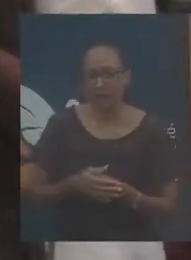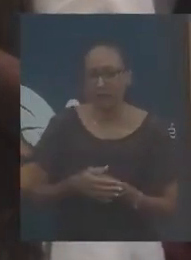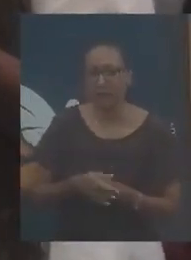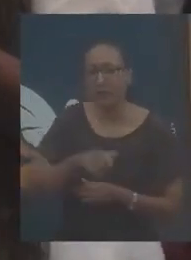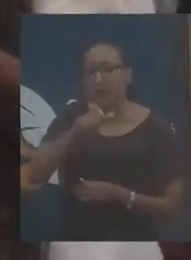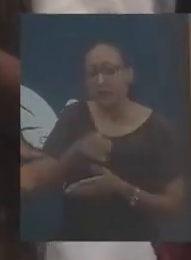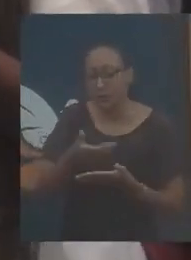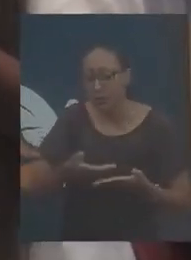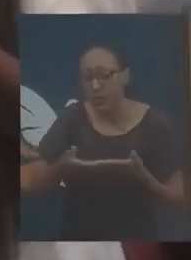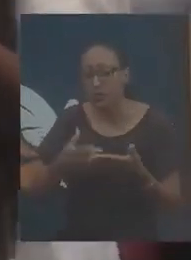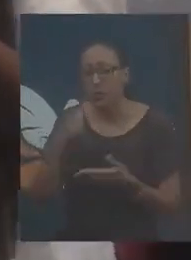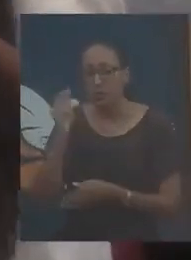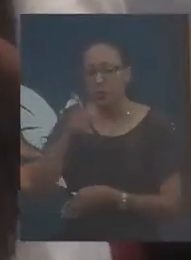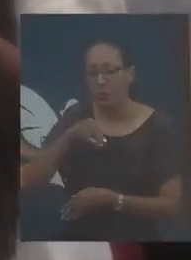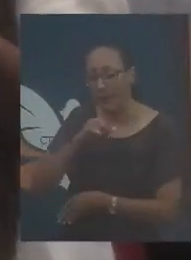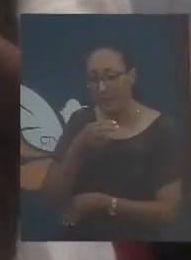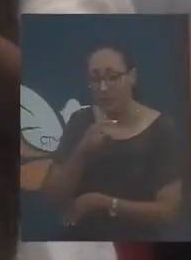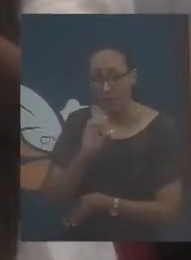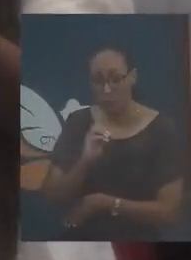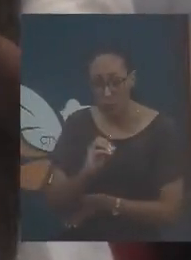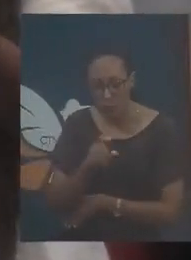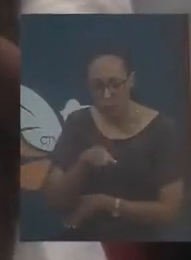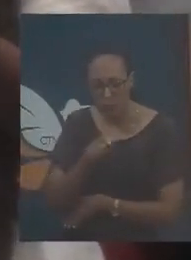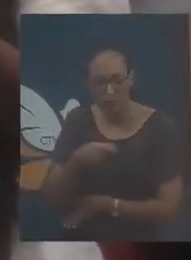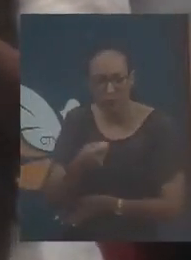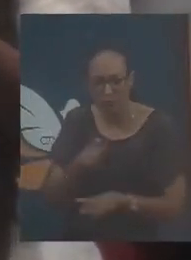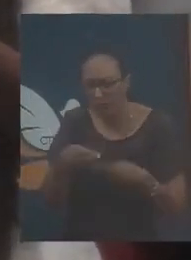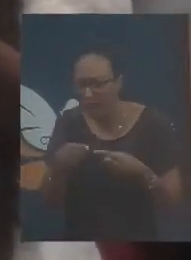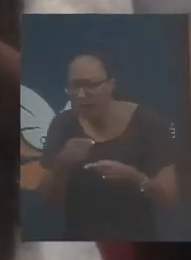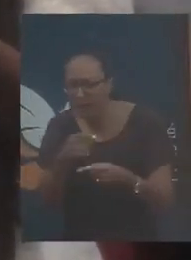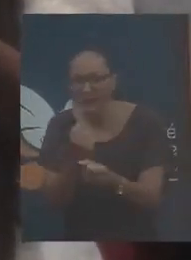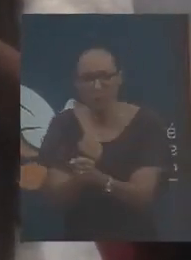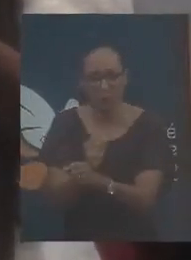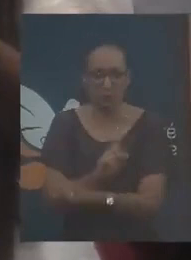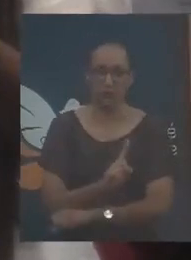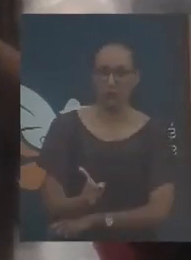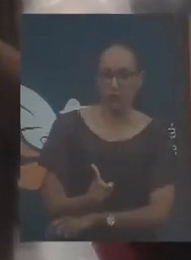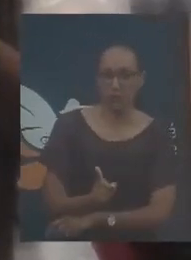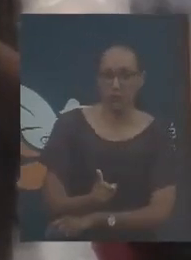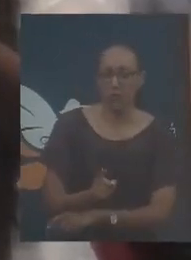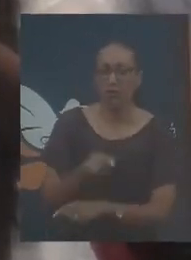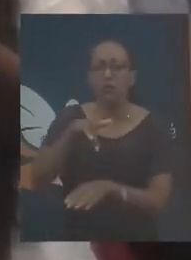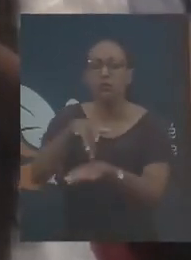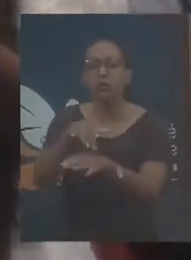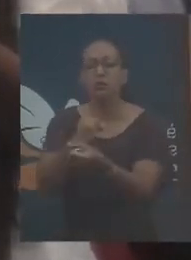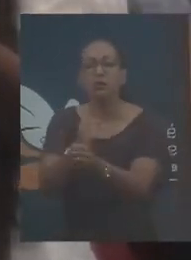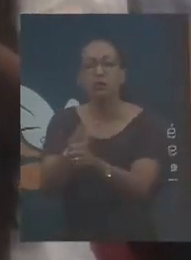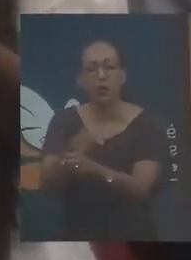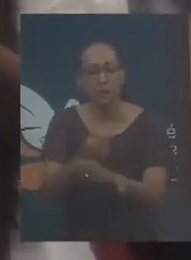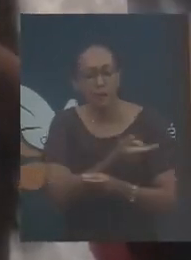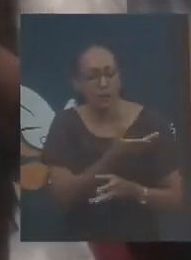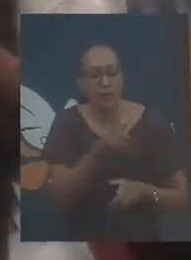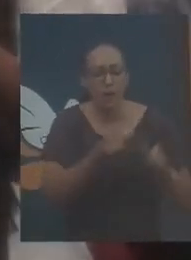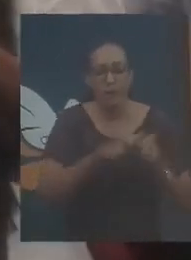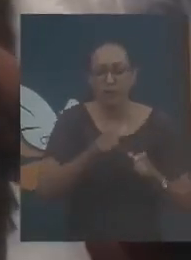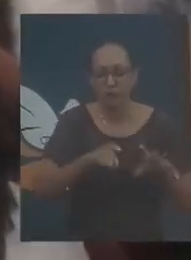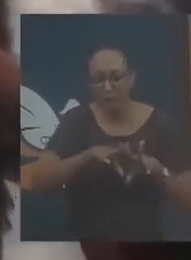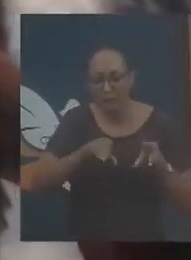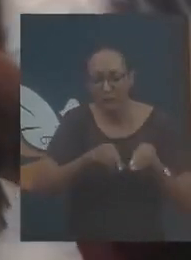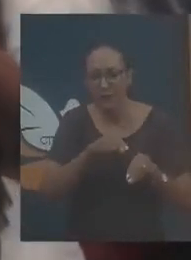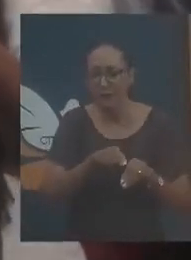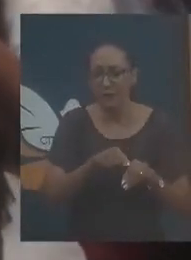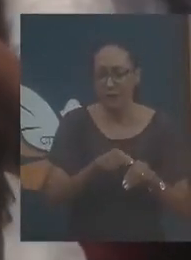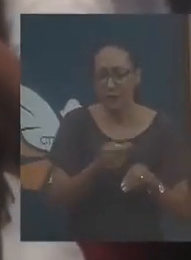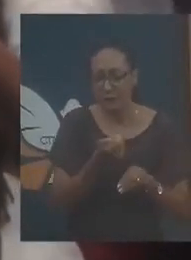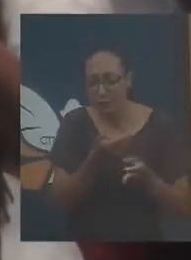sur vous, parce qu'il n'a pas sa place en prison. Pendant qu'il est en prison, savez-vous qu'il y a plusieurs familles qui sont sous le coup